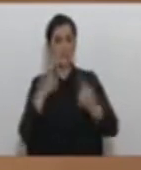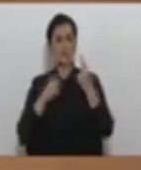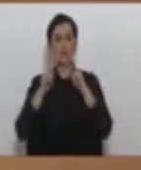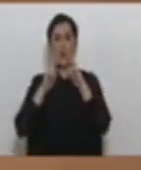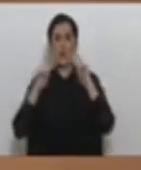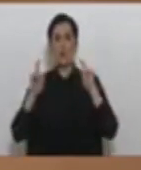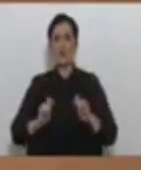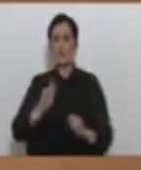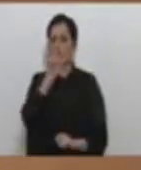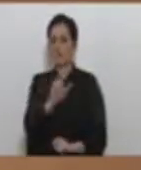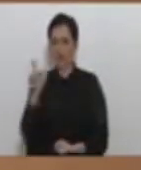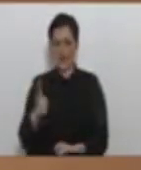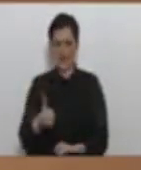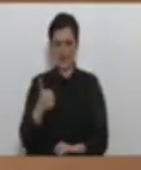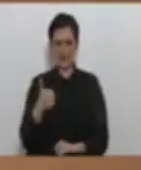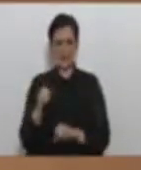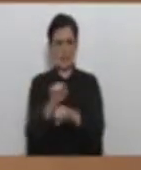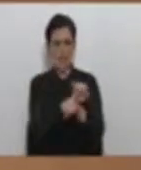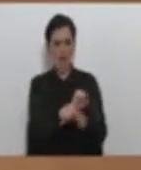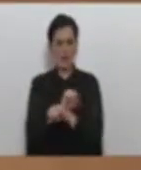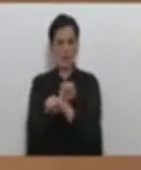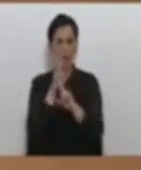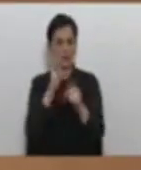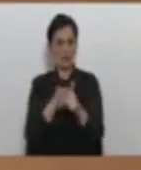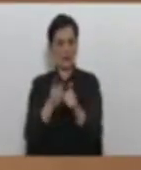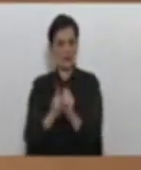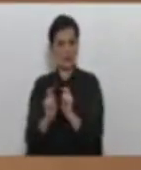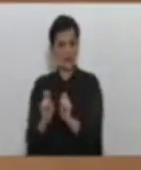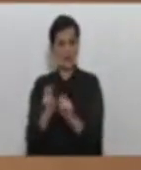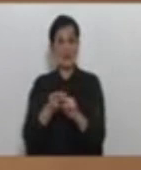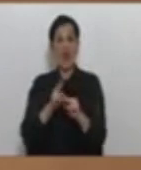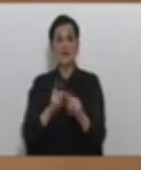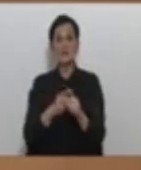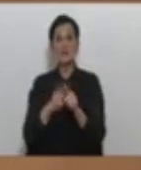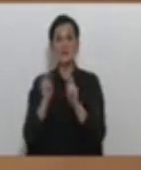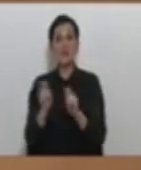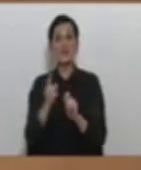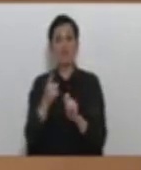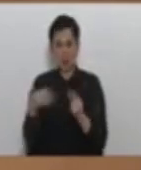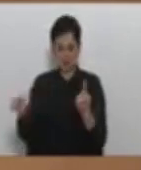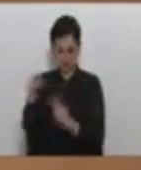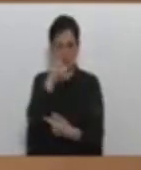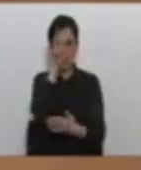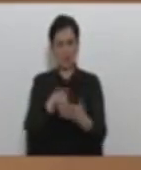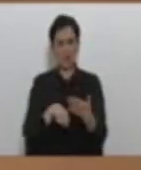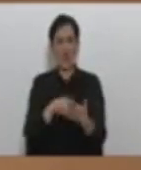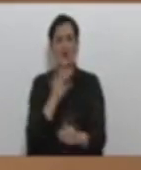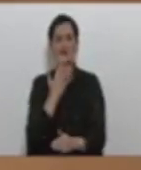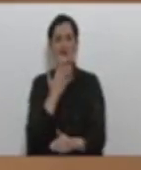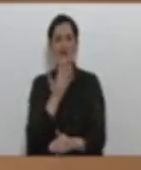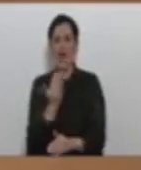ხალხმა ღირსების რევოლუცია დაარქვა. ესე დაარქვა, რადგან სჯერა, რომ ერის ღირსება